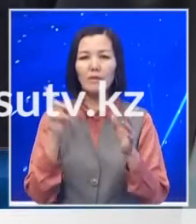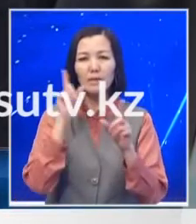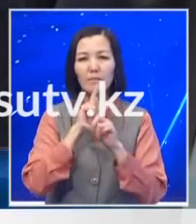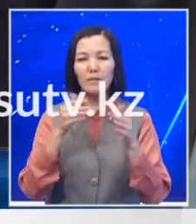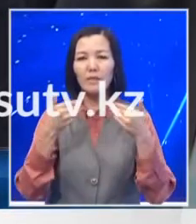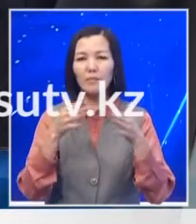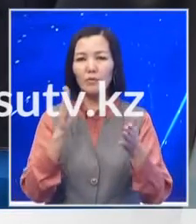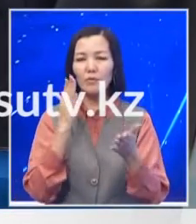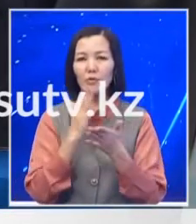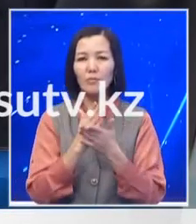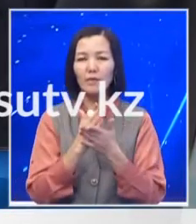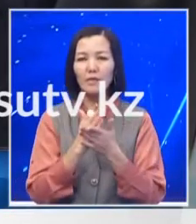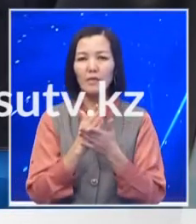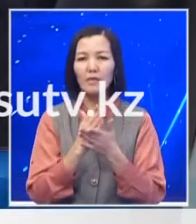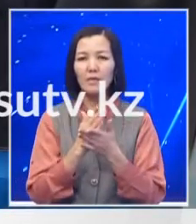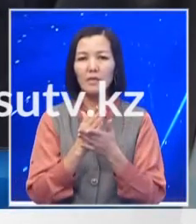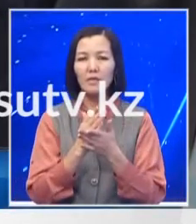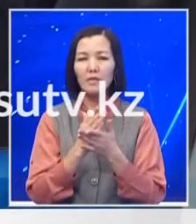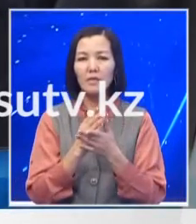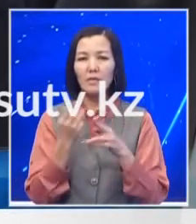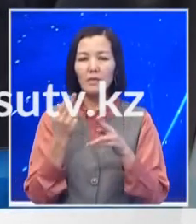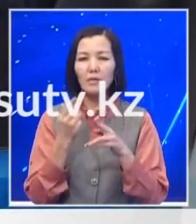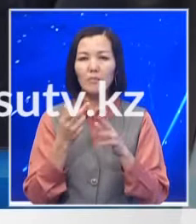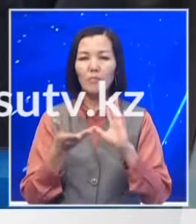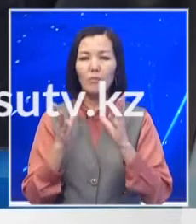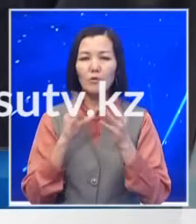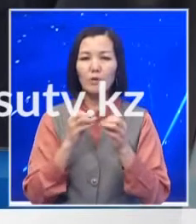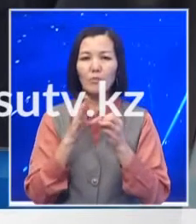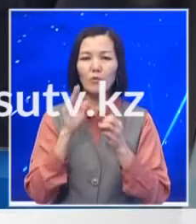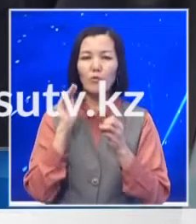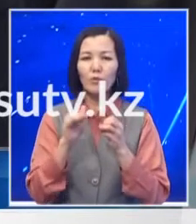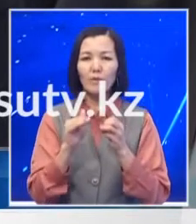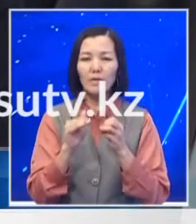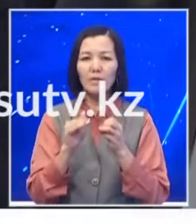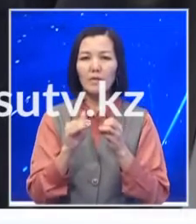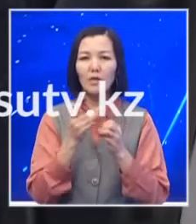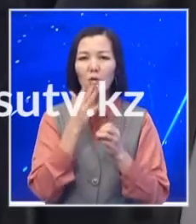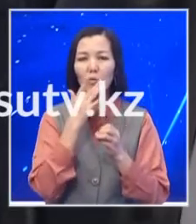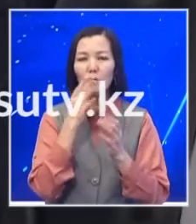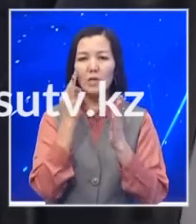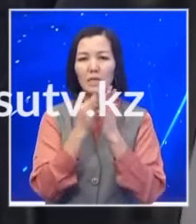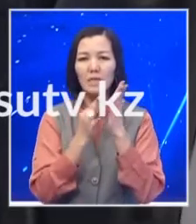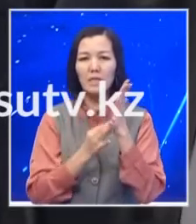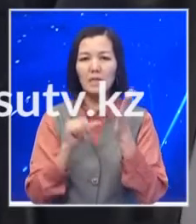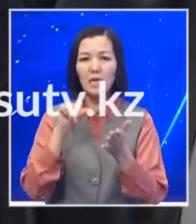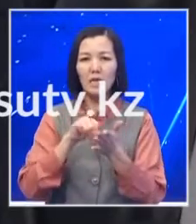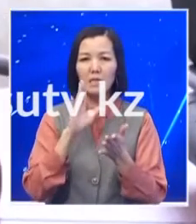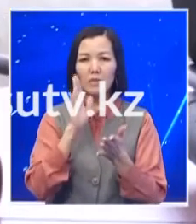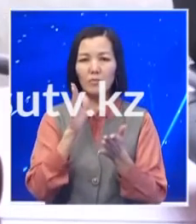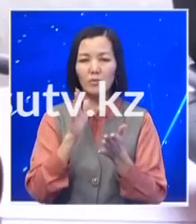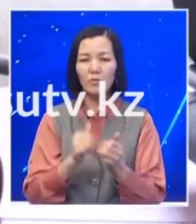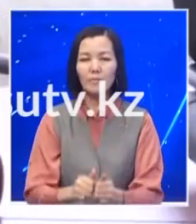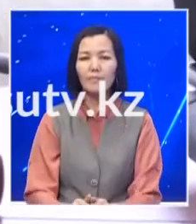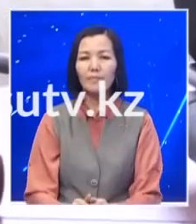бітіруші түлек бар. Оның болжам бойынша 14 мыңнан астамы ұлттық бірыңғай тестілеуге қатысады деп